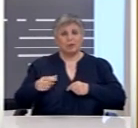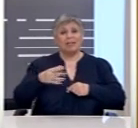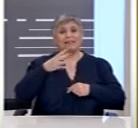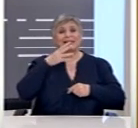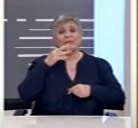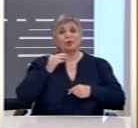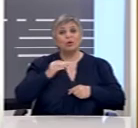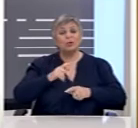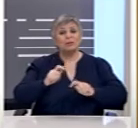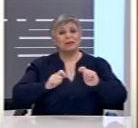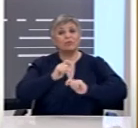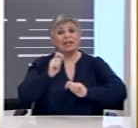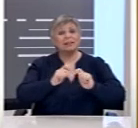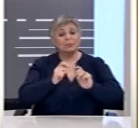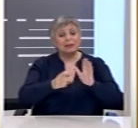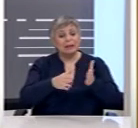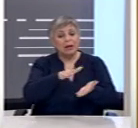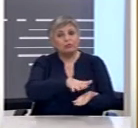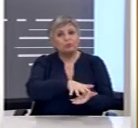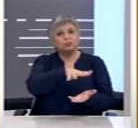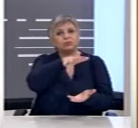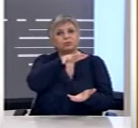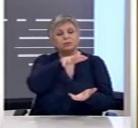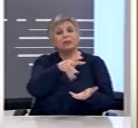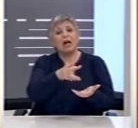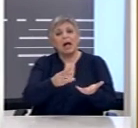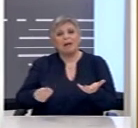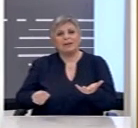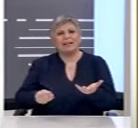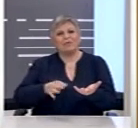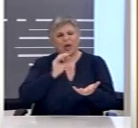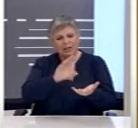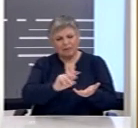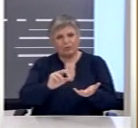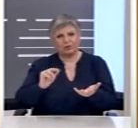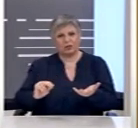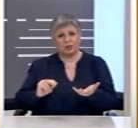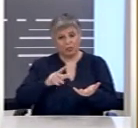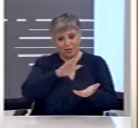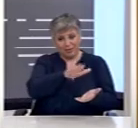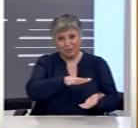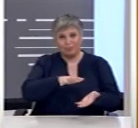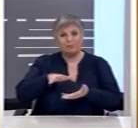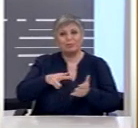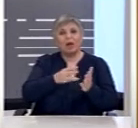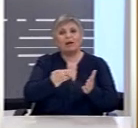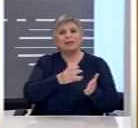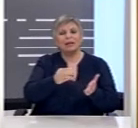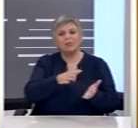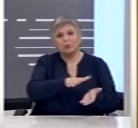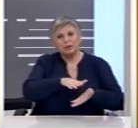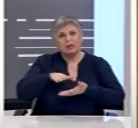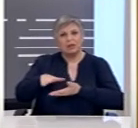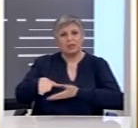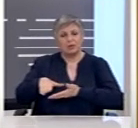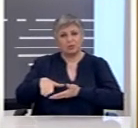ακριβές αντίγραφο του φακέλου της Κύπρου, ώστε να αποσταλεί στη Βουλή των Αντιπροσώπων της Κυπριακής Δημοκρατίας. Και έχει προβλεφθεί την